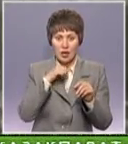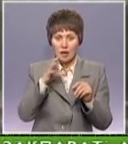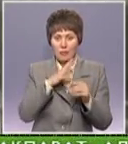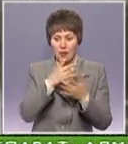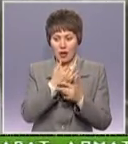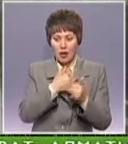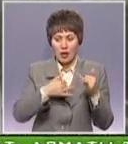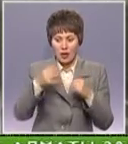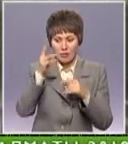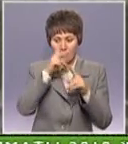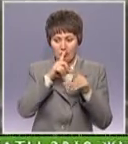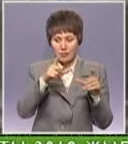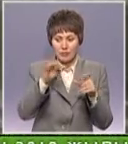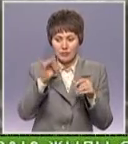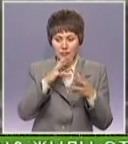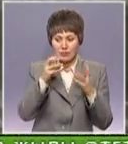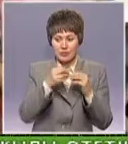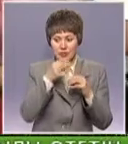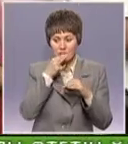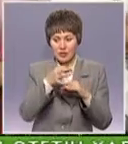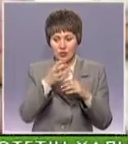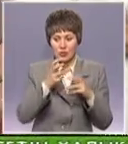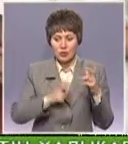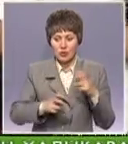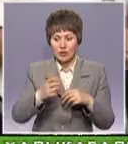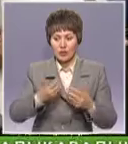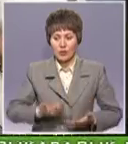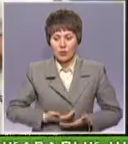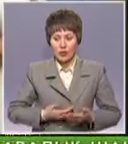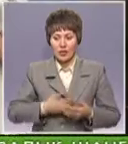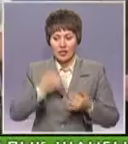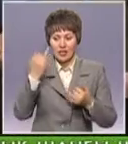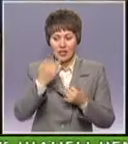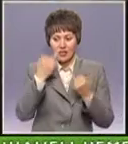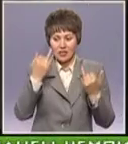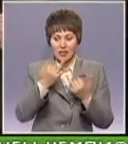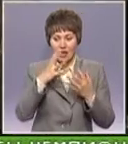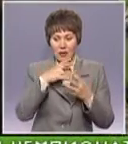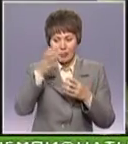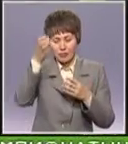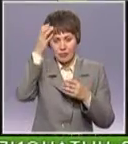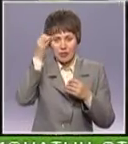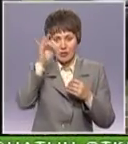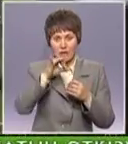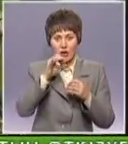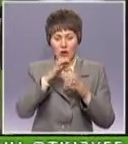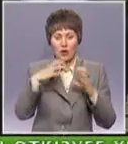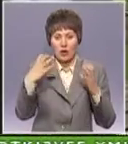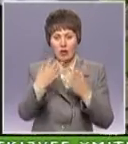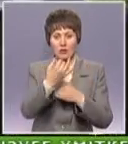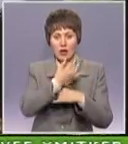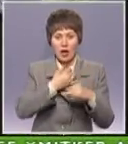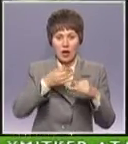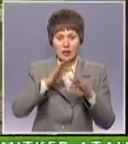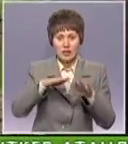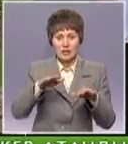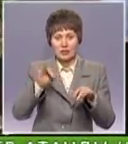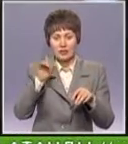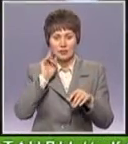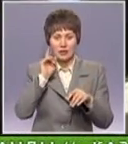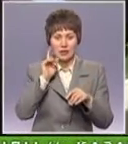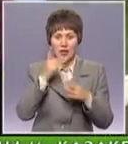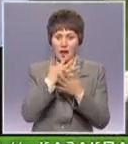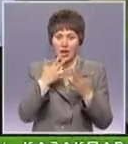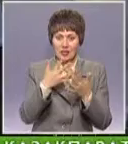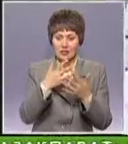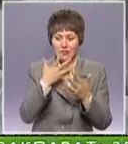әңгіме дүкендерінен құлақ тұнады. Айтқандары студенттік өмірдің қызығы мен шыжығы. Білім ордасы аудиториясында отырып, балалық пен шалалық істеген